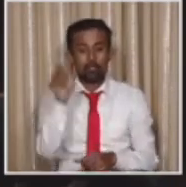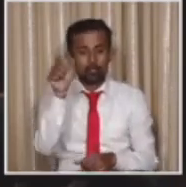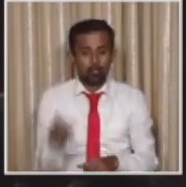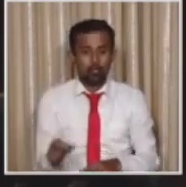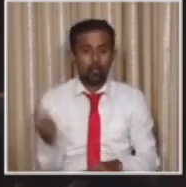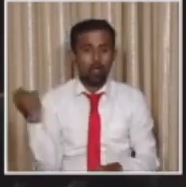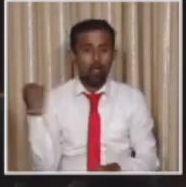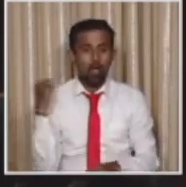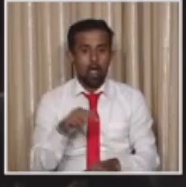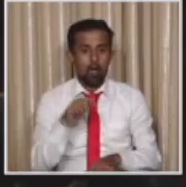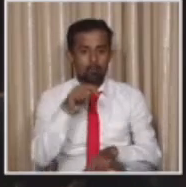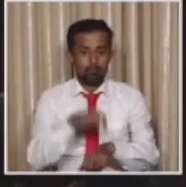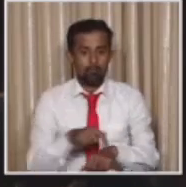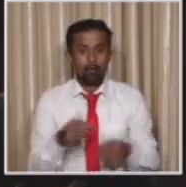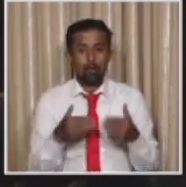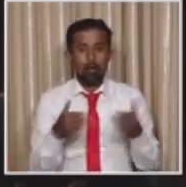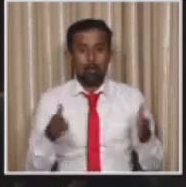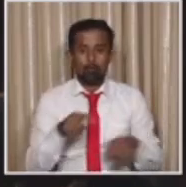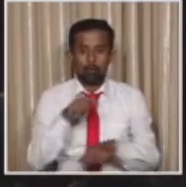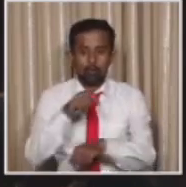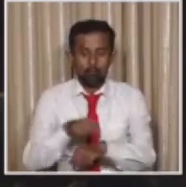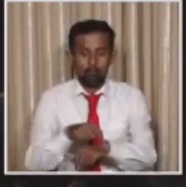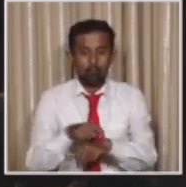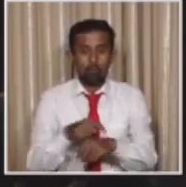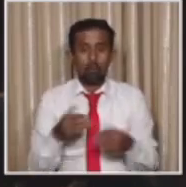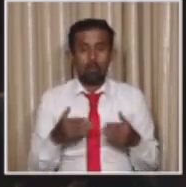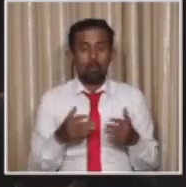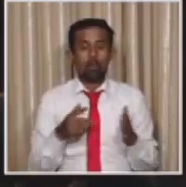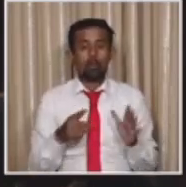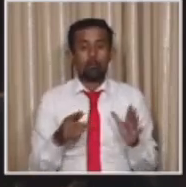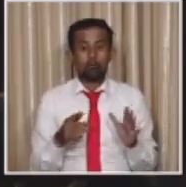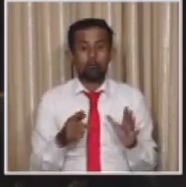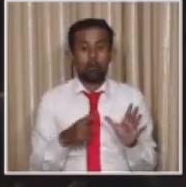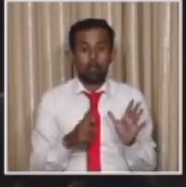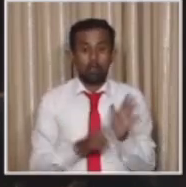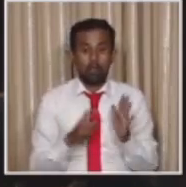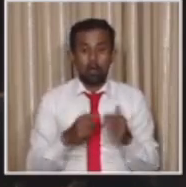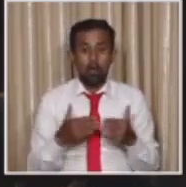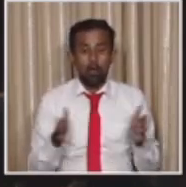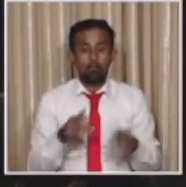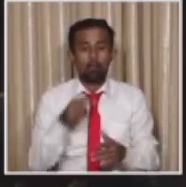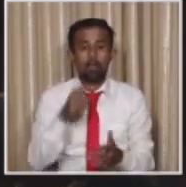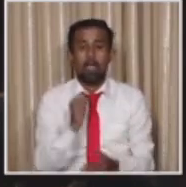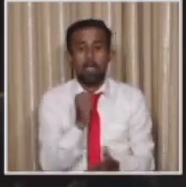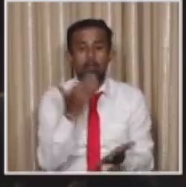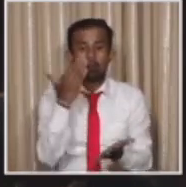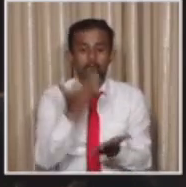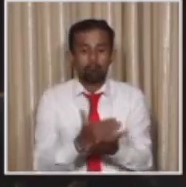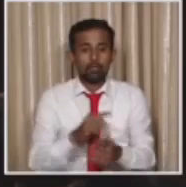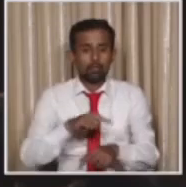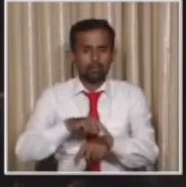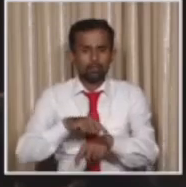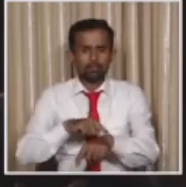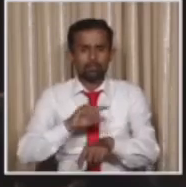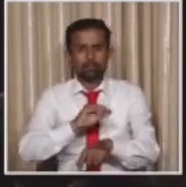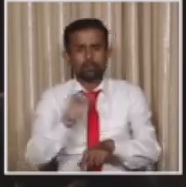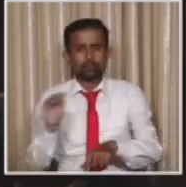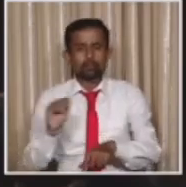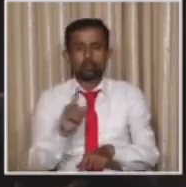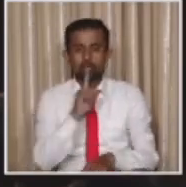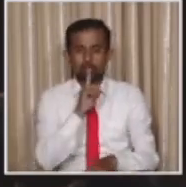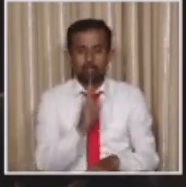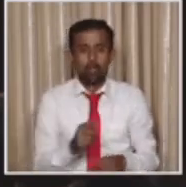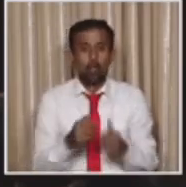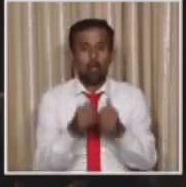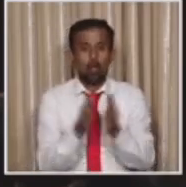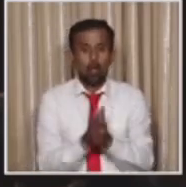ආපු වෙලාව, මේවා විවෘත කරපු වෙලාව, ලන්සු ඕපන් කරපු වෙලාව, ඇයි ඒක නවත්තන්න කිව්වේ, තව විනාඩි කීපයක් පරක් කරන්න කියපු ඒවා